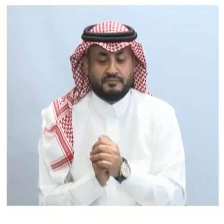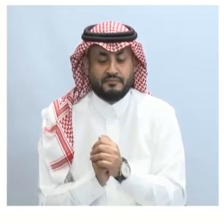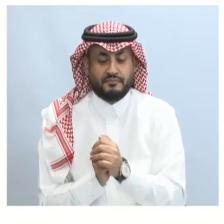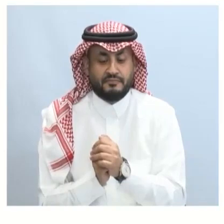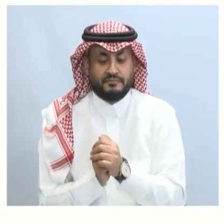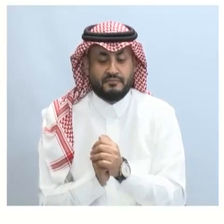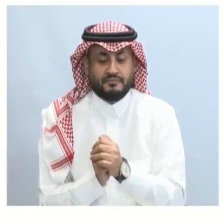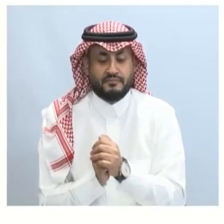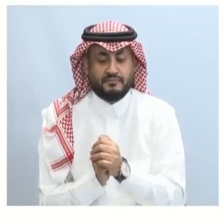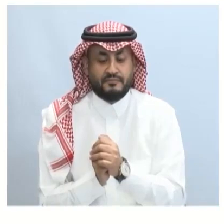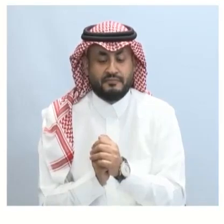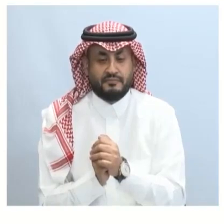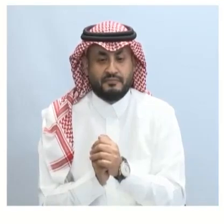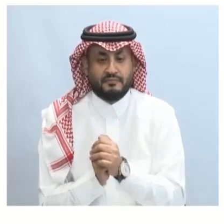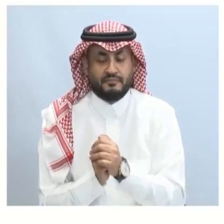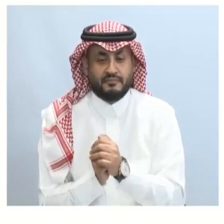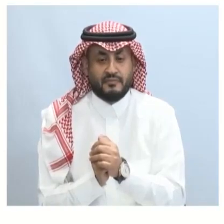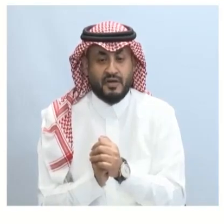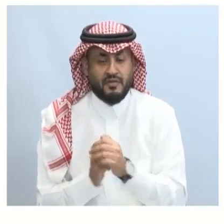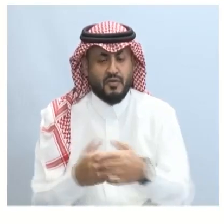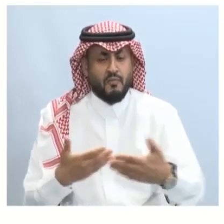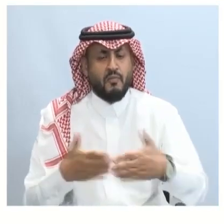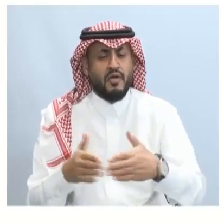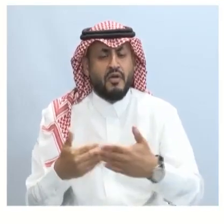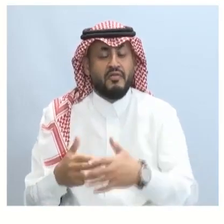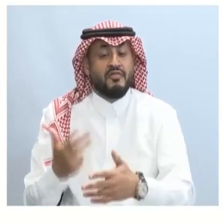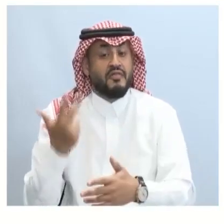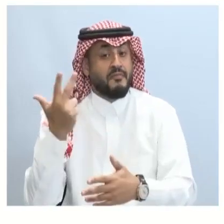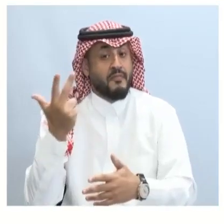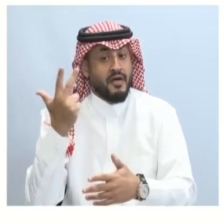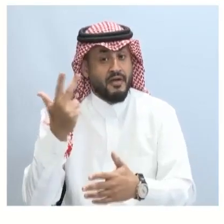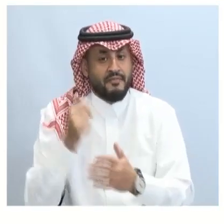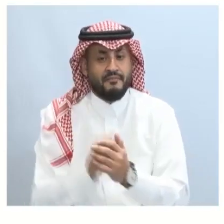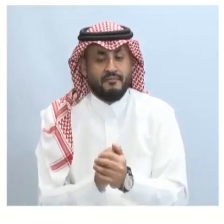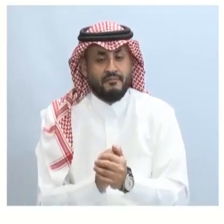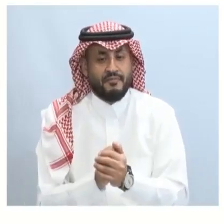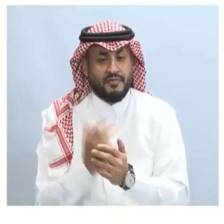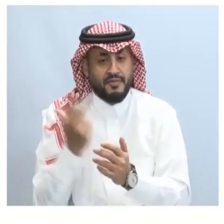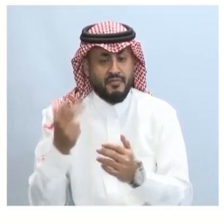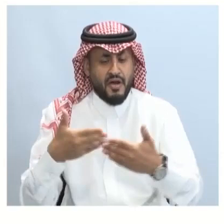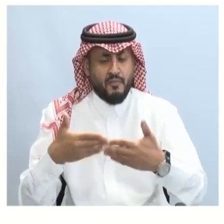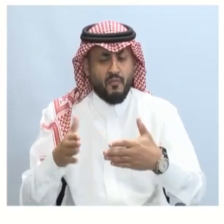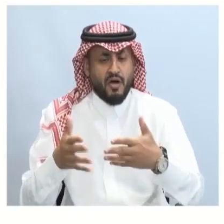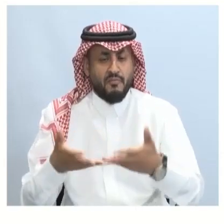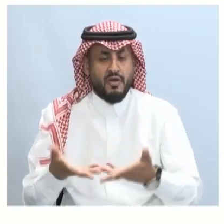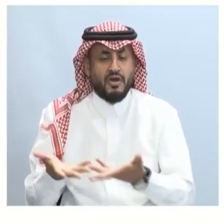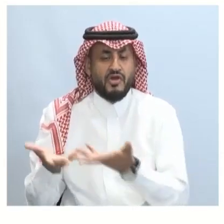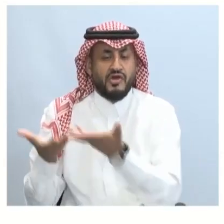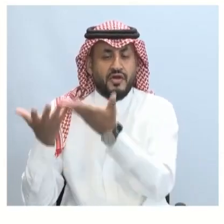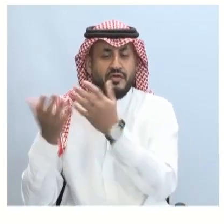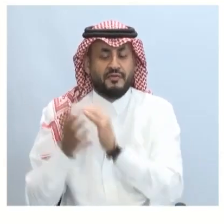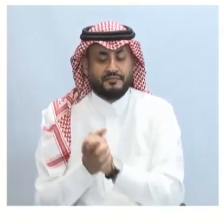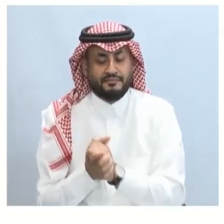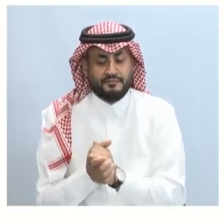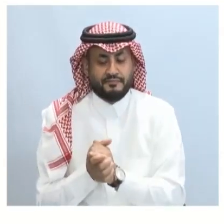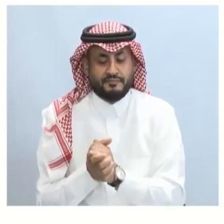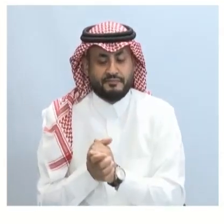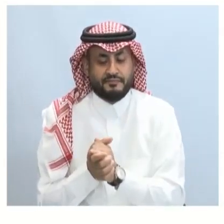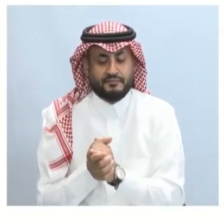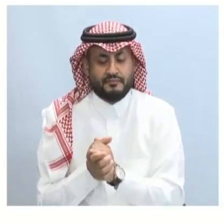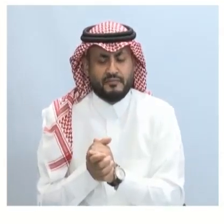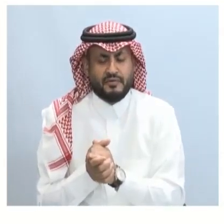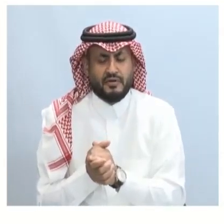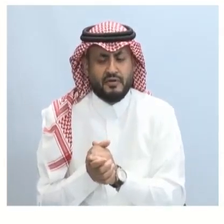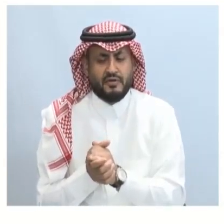له ابواب الجنه الثمانيه يدخل من اي هشاء يختار من اي ابواب الجنه